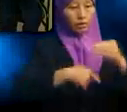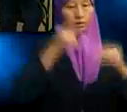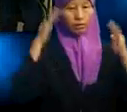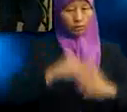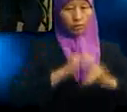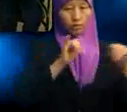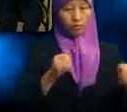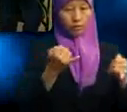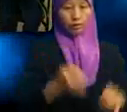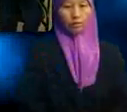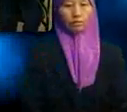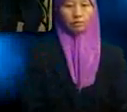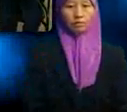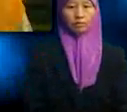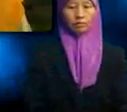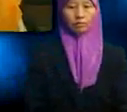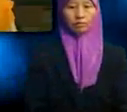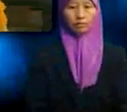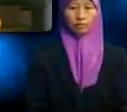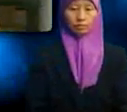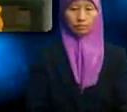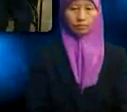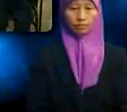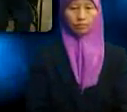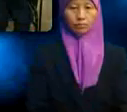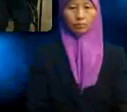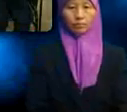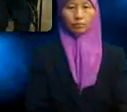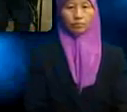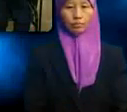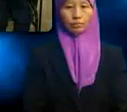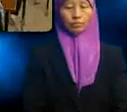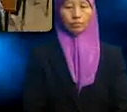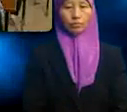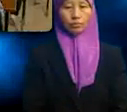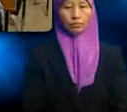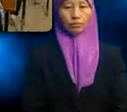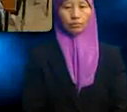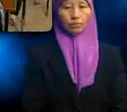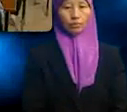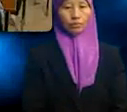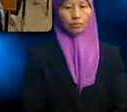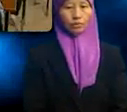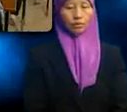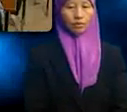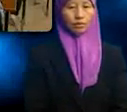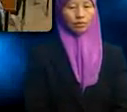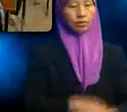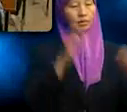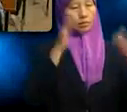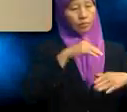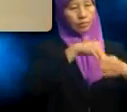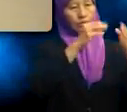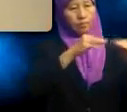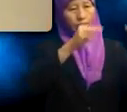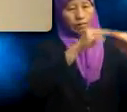Jumaat? Ya. Ya, Haziq. Ada tepat, Ustazah. Ya, bagus. Baik, semuanya tadi